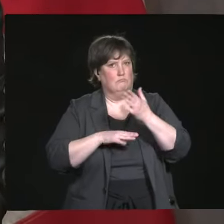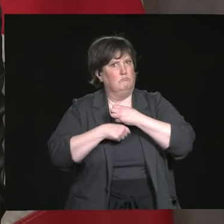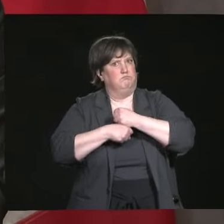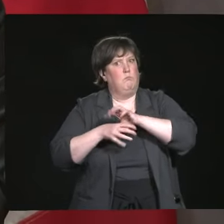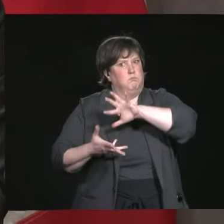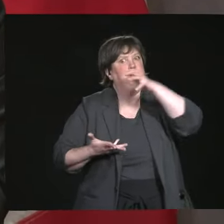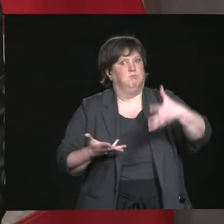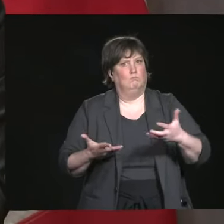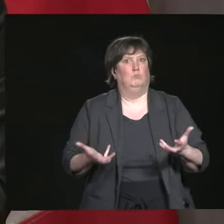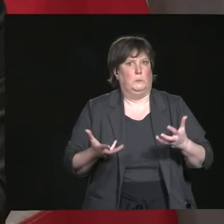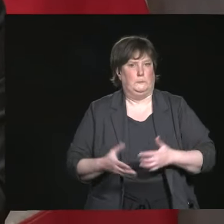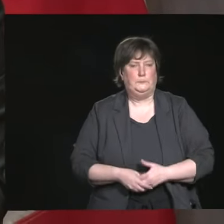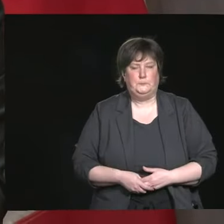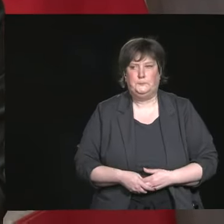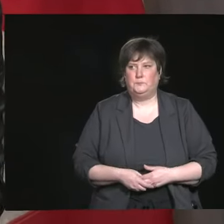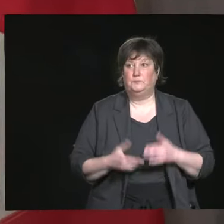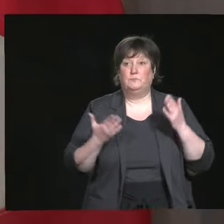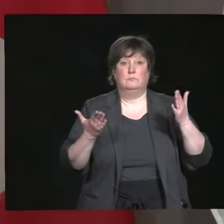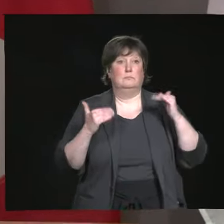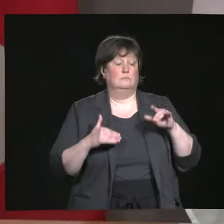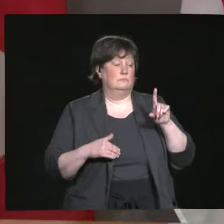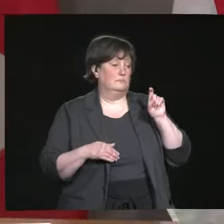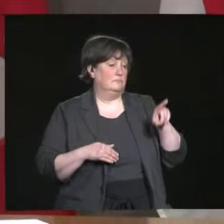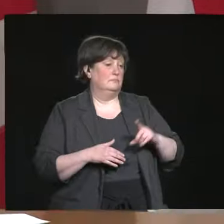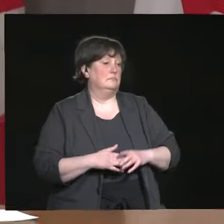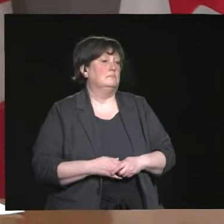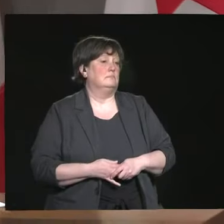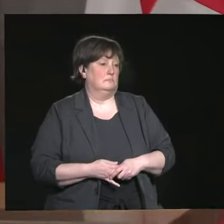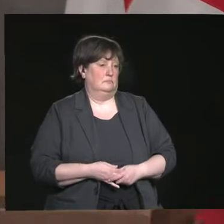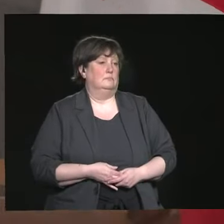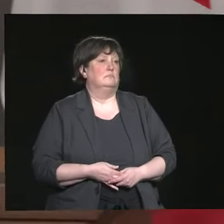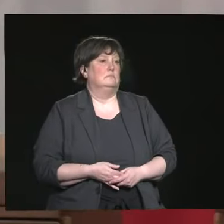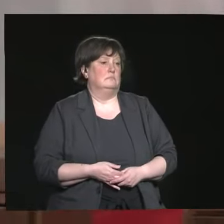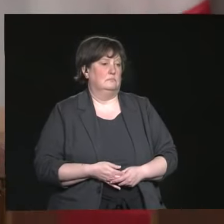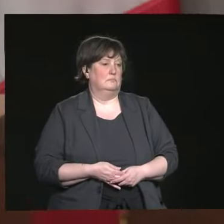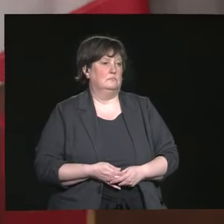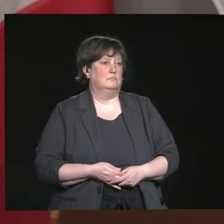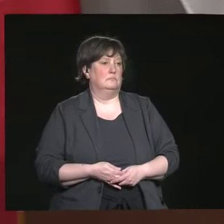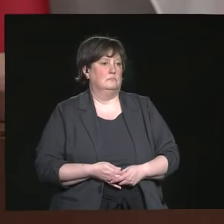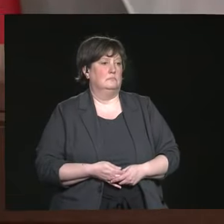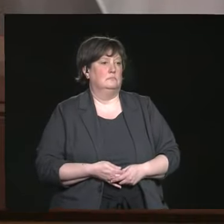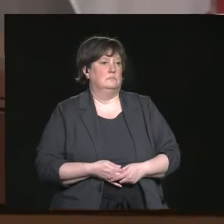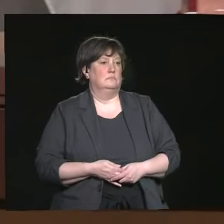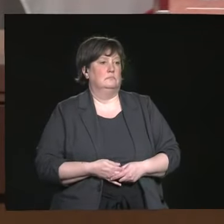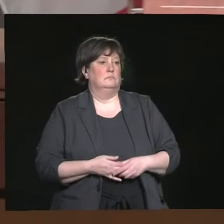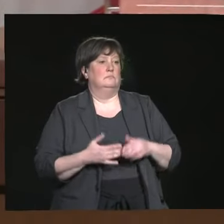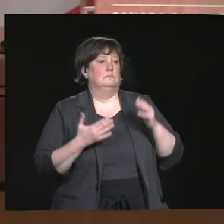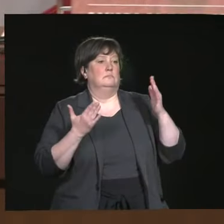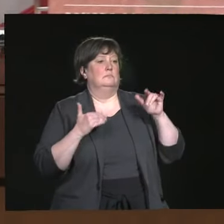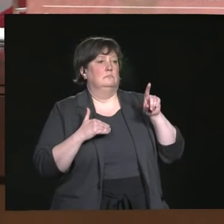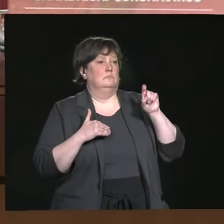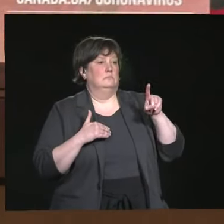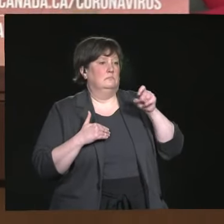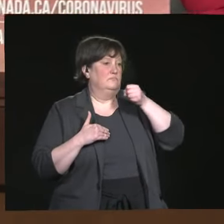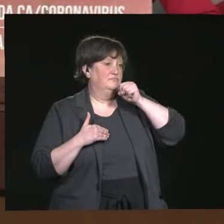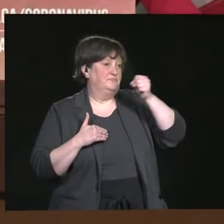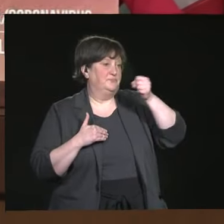Thank you. The next question is from Philippe Vincent Foisy, Radio-Canada. Please go ahead. Votre ligne est